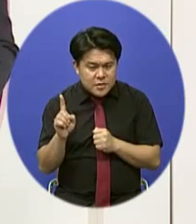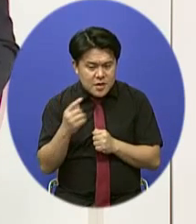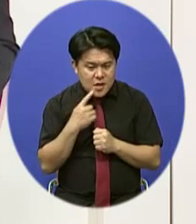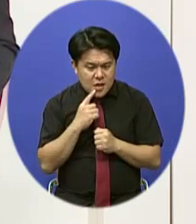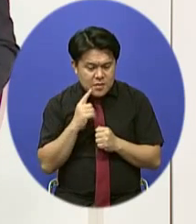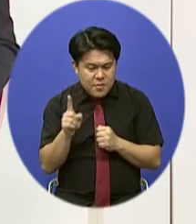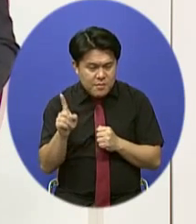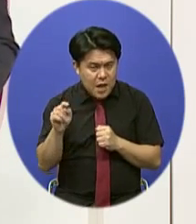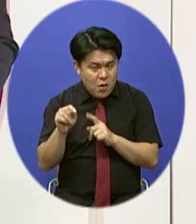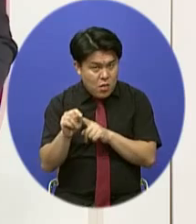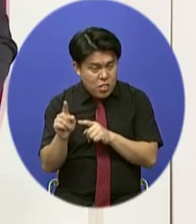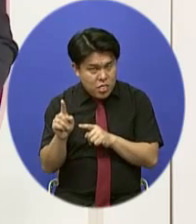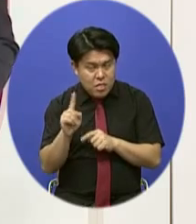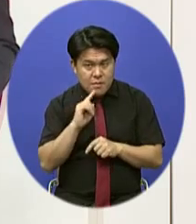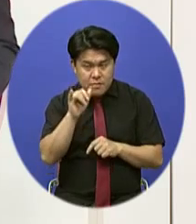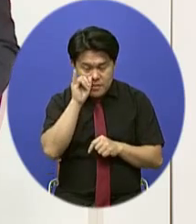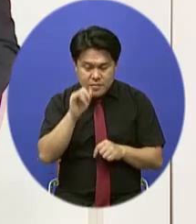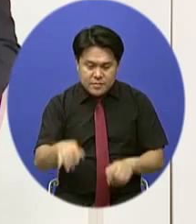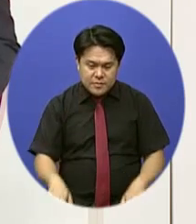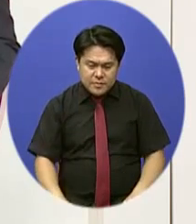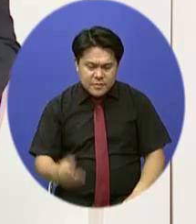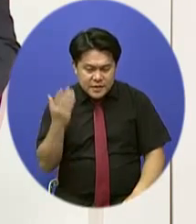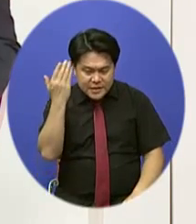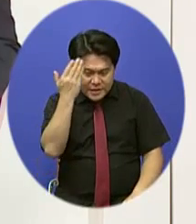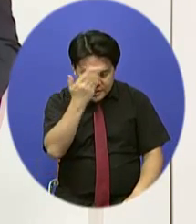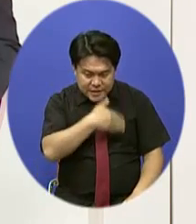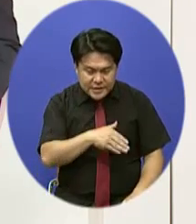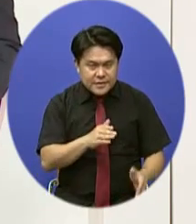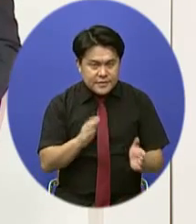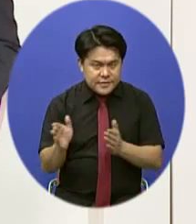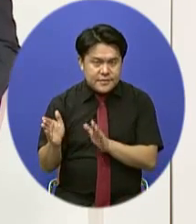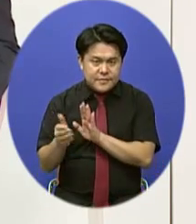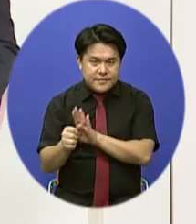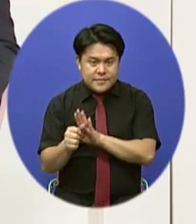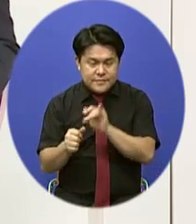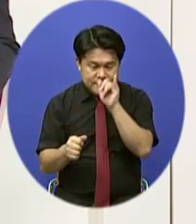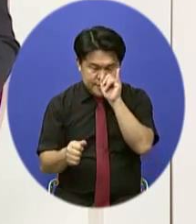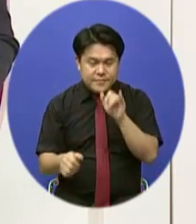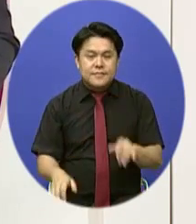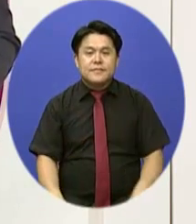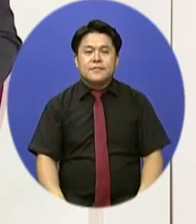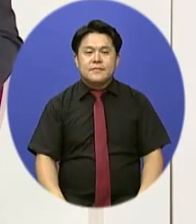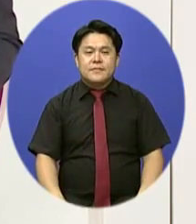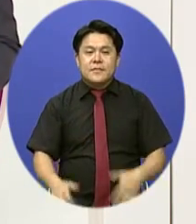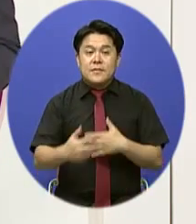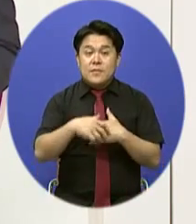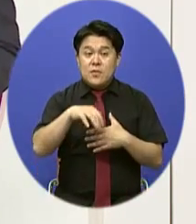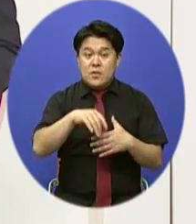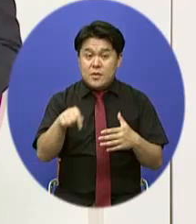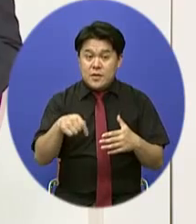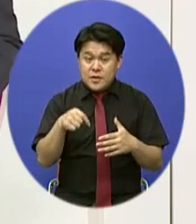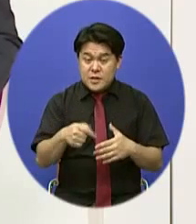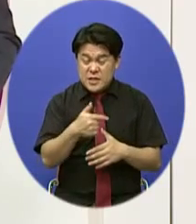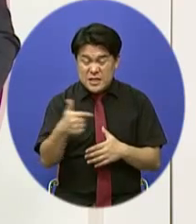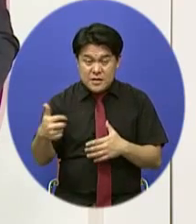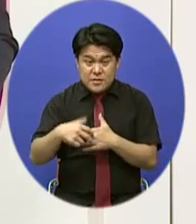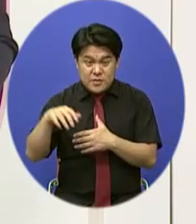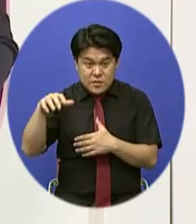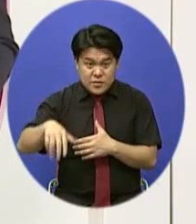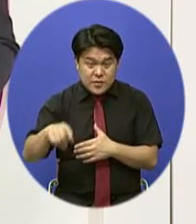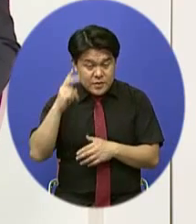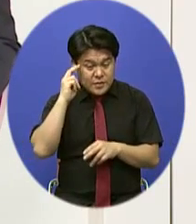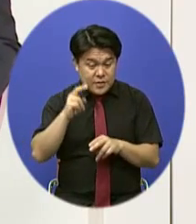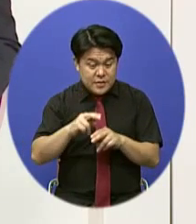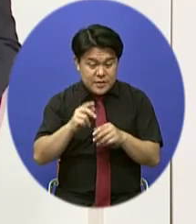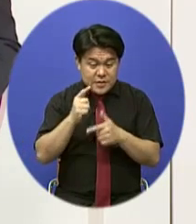나무, 그래서 이제 그런 깨끗하게 이렇게 해드리고 있어요. 네. 아, 병원에도 큰 병원엔 이렇게